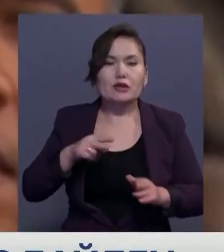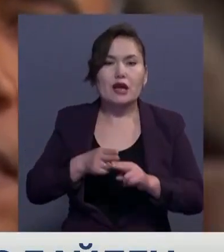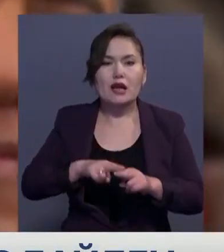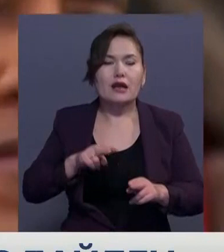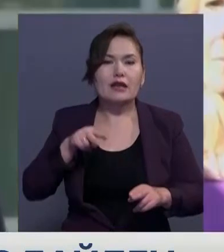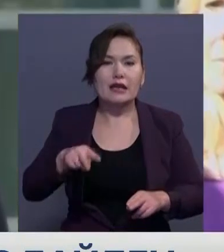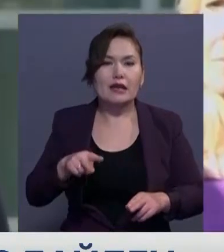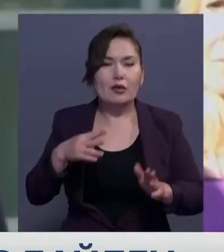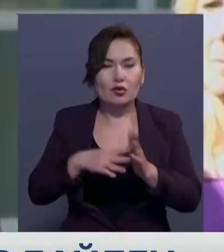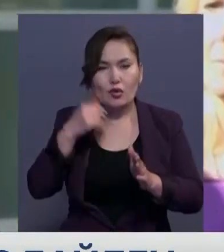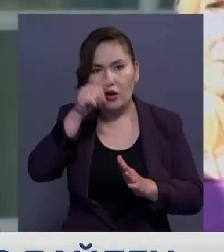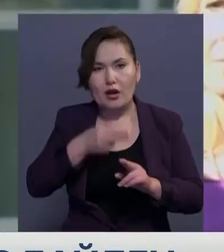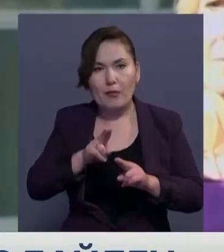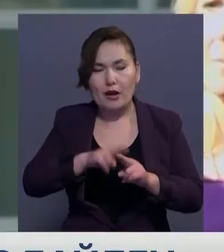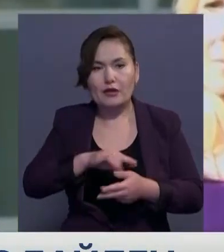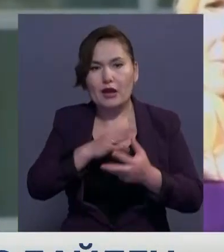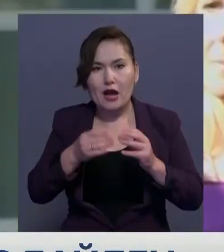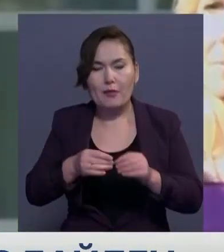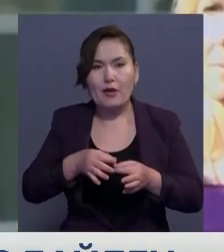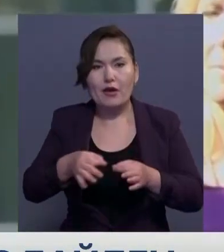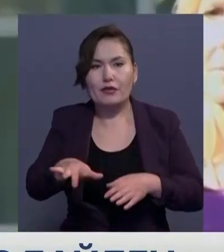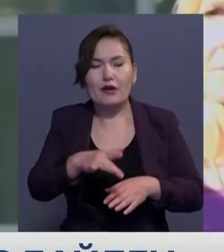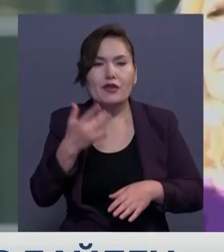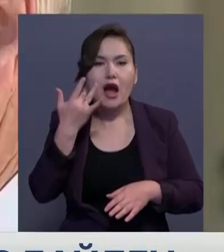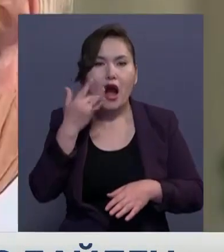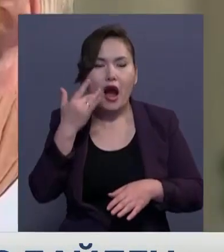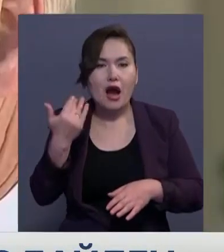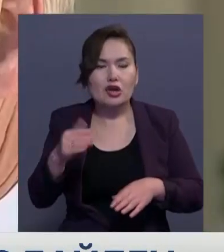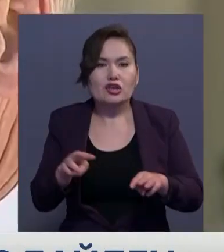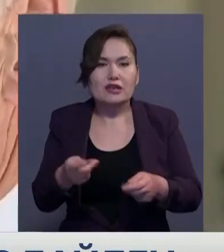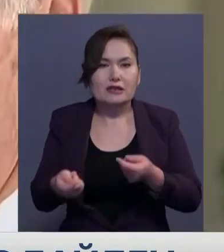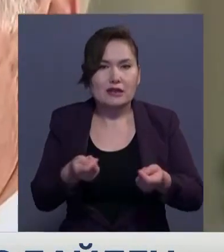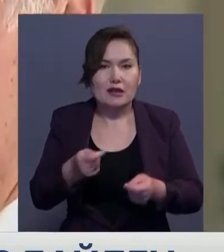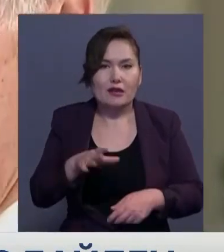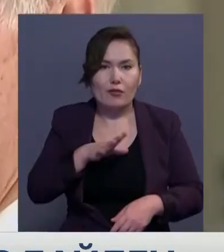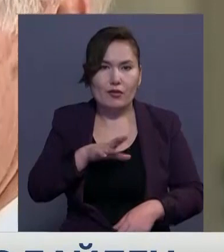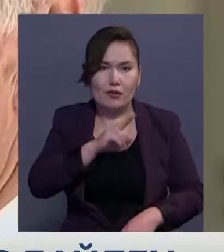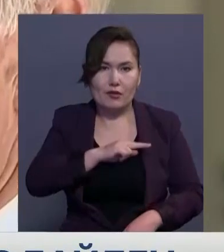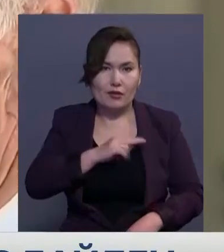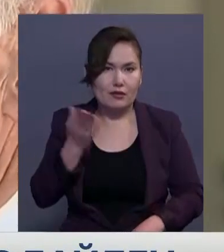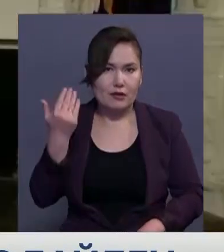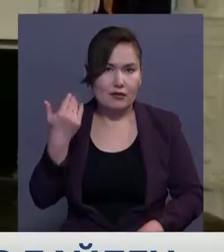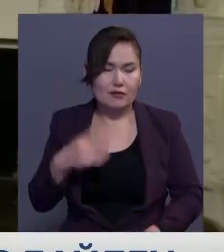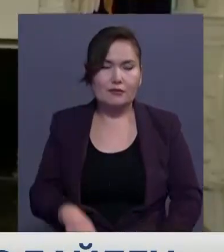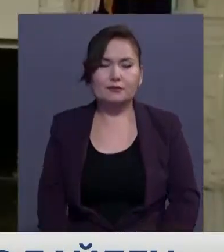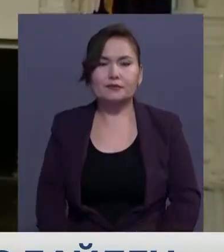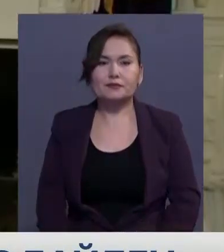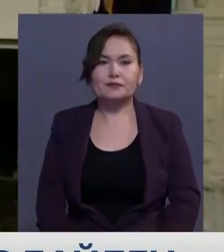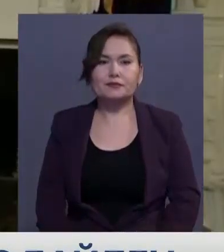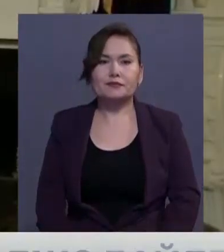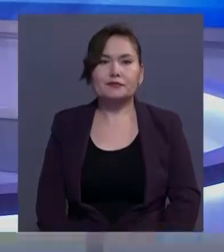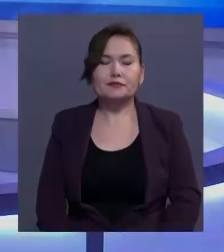1973-2009 жылдар аралығы Делавер штат атынан Ақыш сенаторы болды. Жұлдыз Атагелдиева, Ғани Мұқашұлы, Хабар 24.